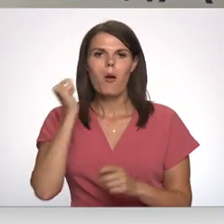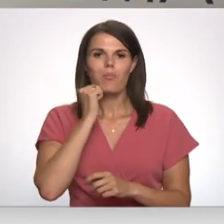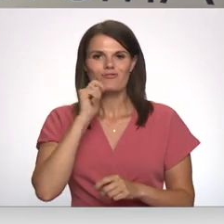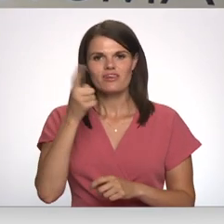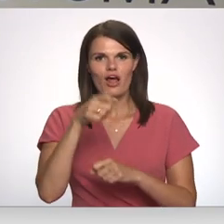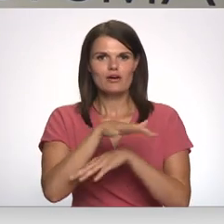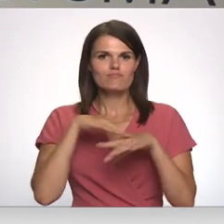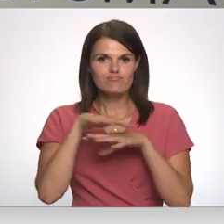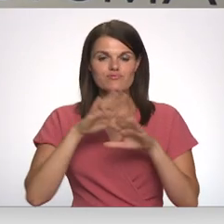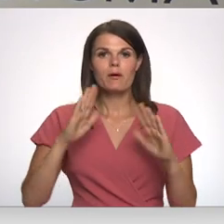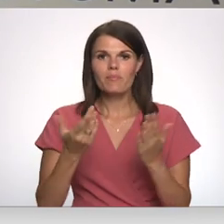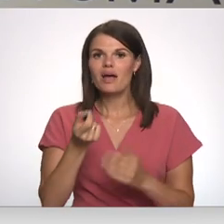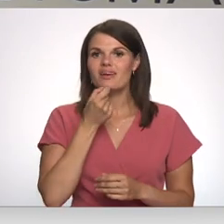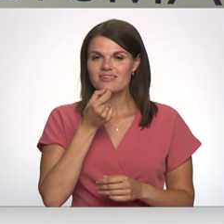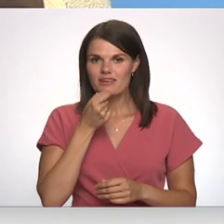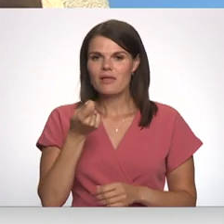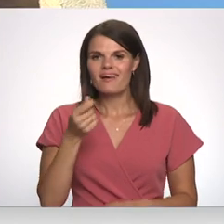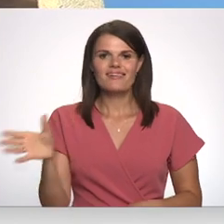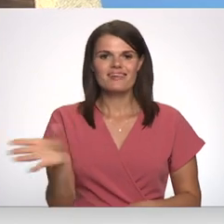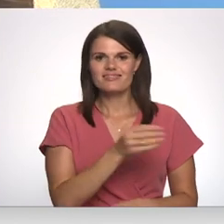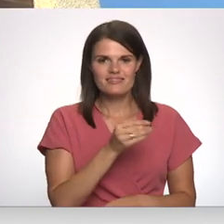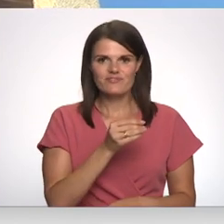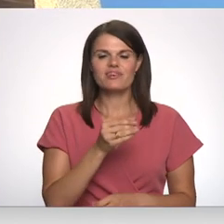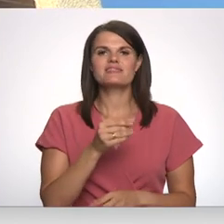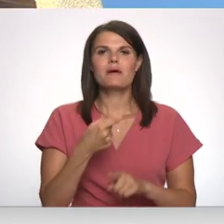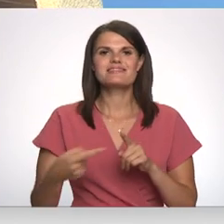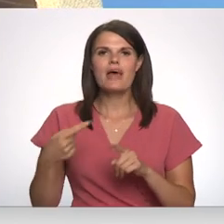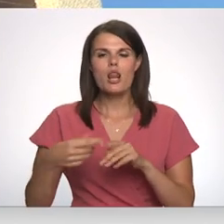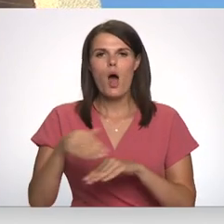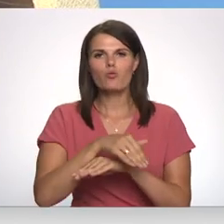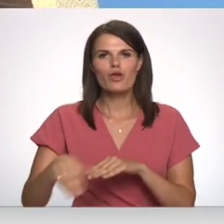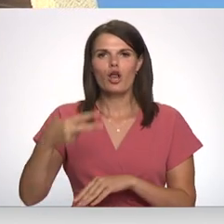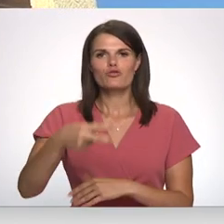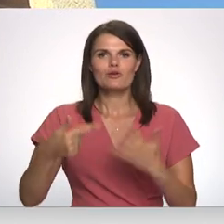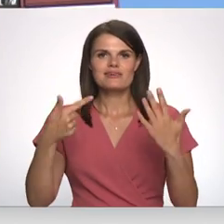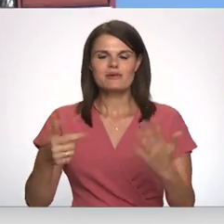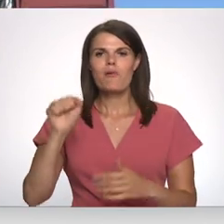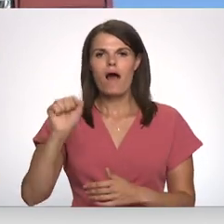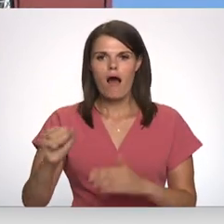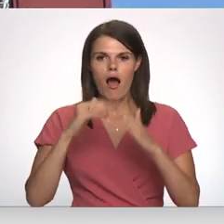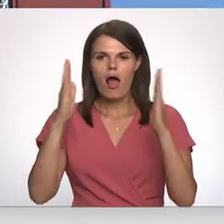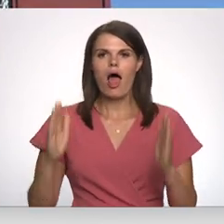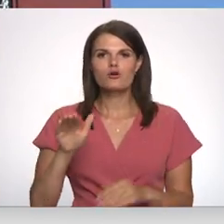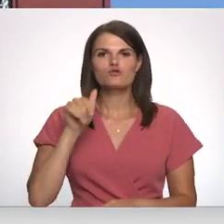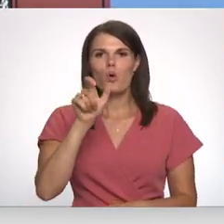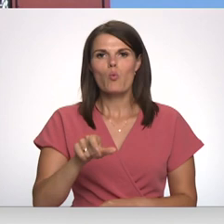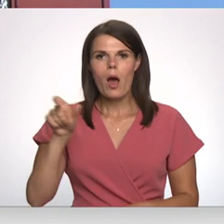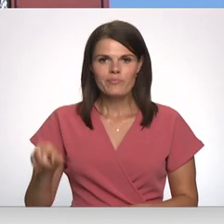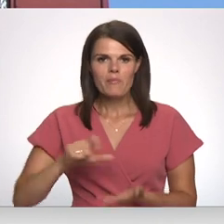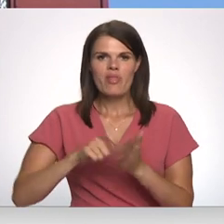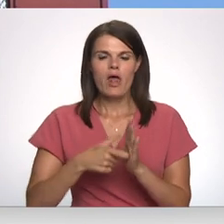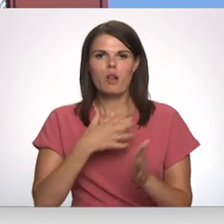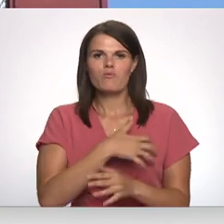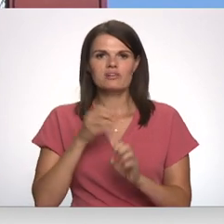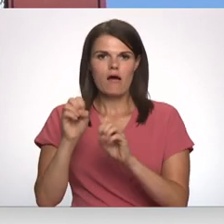valda rosība, bet jau septembrī gandrīz visiem salātu ielas 27A ēkas nomniekiem telpas būs jāatstāj, jo uz šo